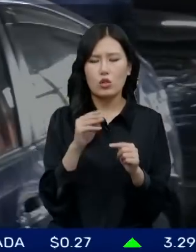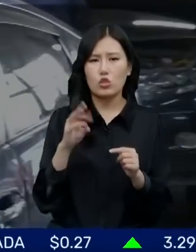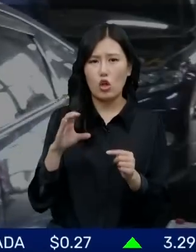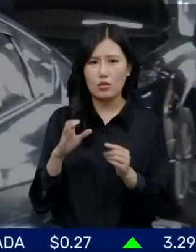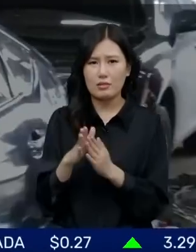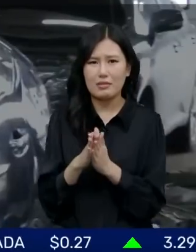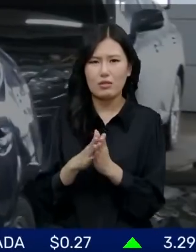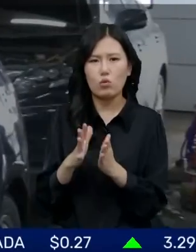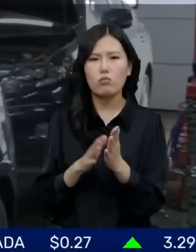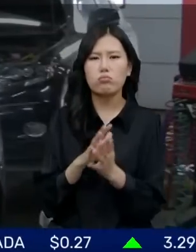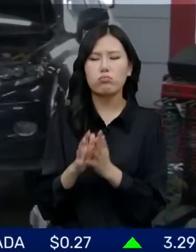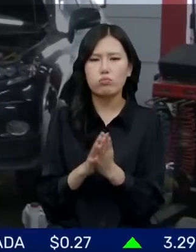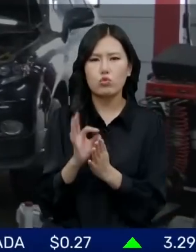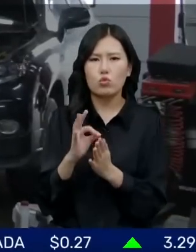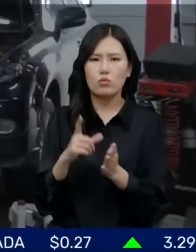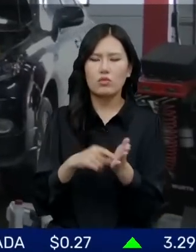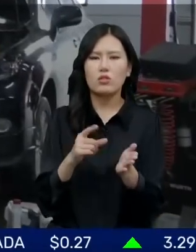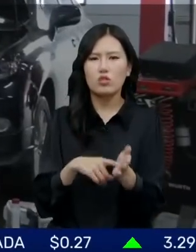сонгох хэрэгтэй гэдгийг засварын инженер зөвлөлөө.